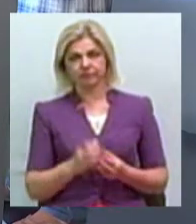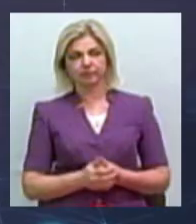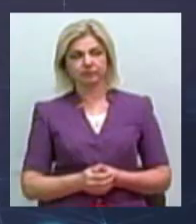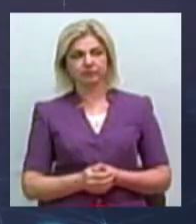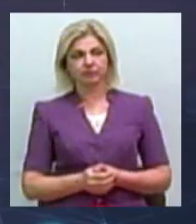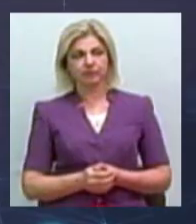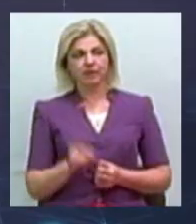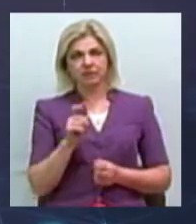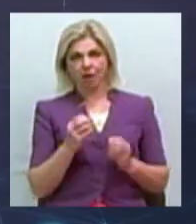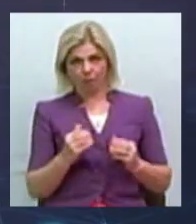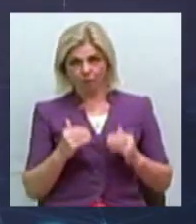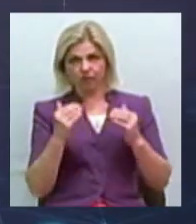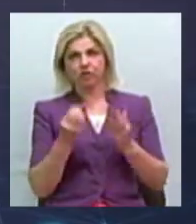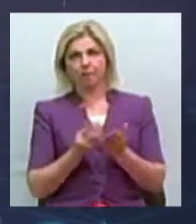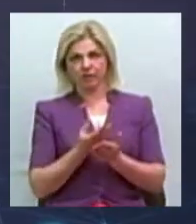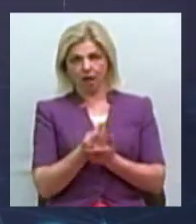Через підвищену плату. Да.